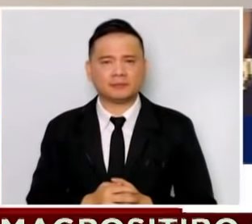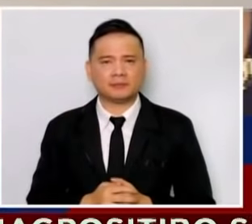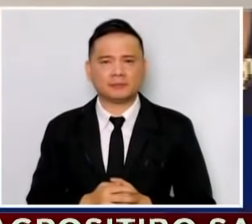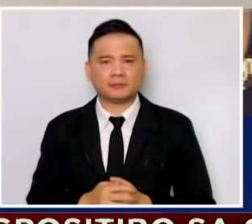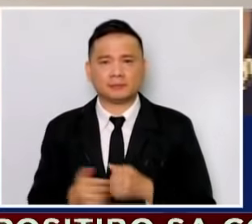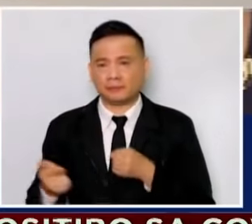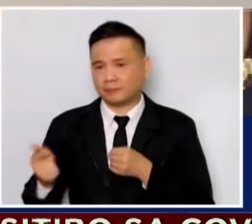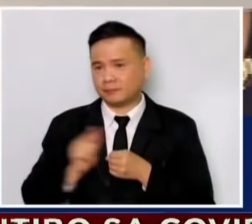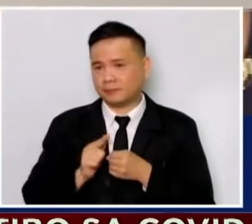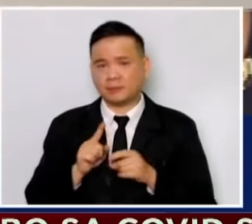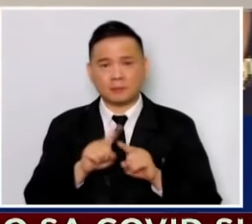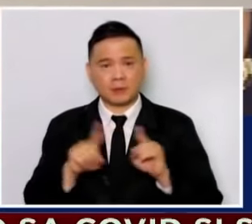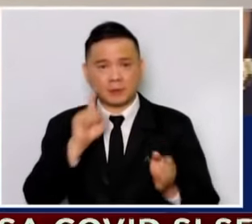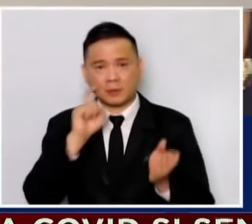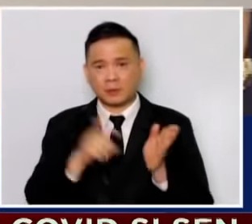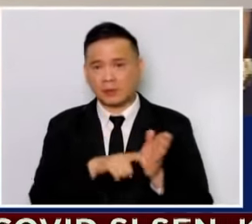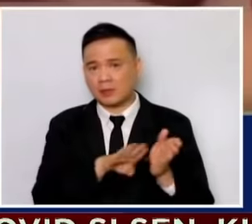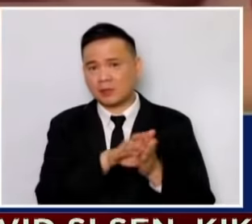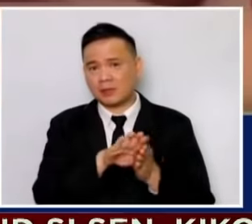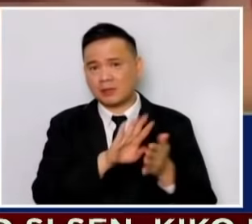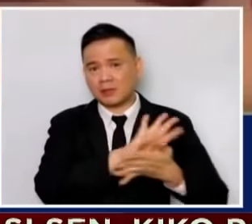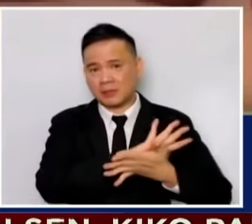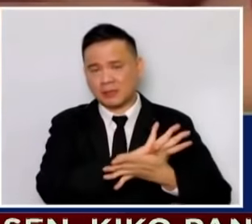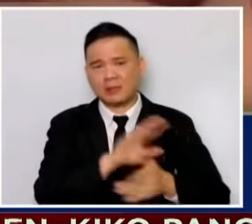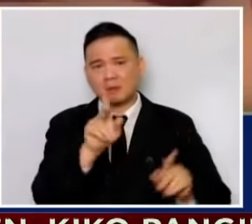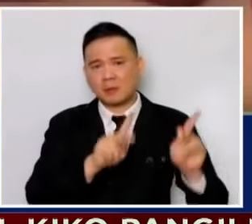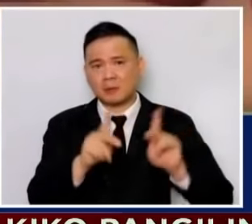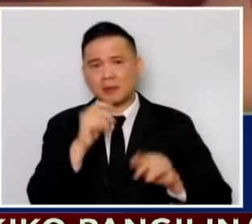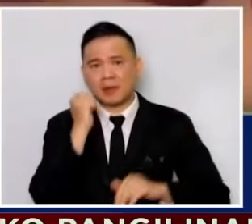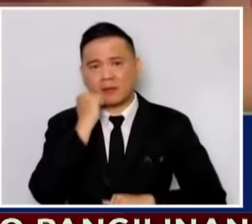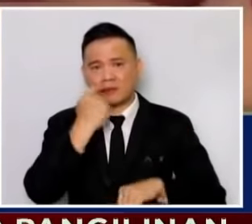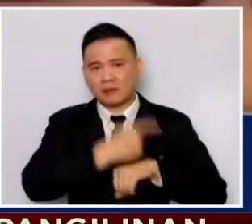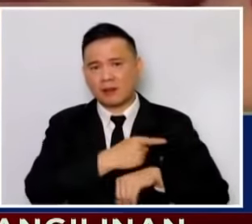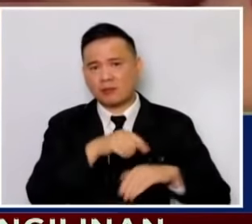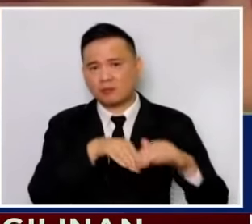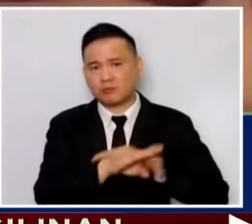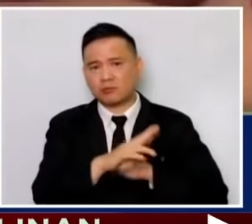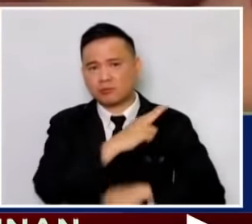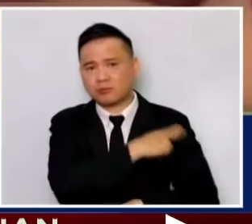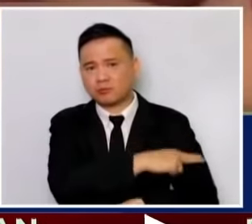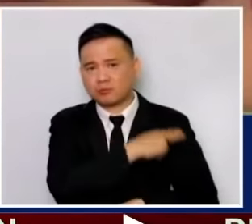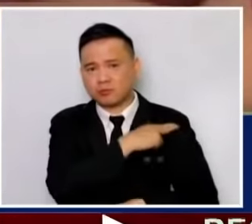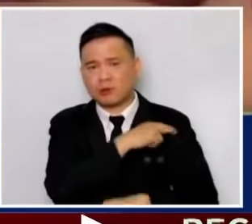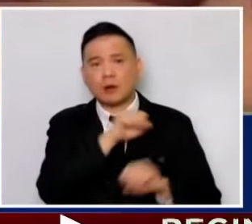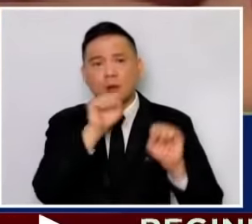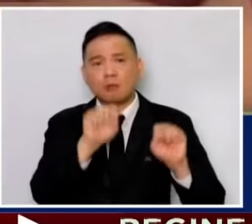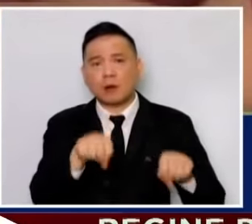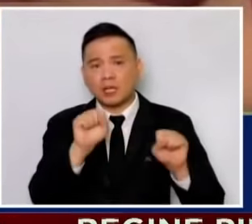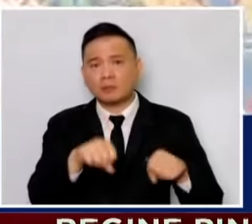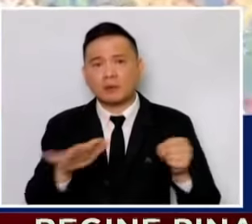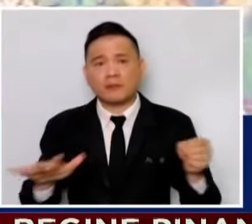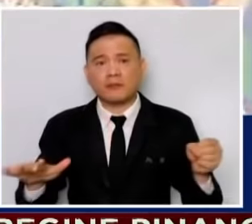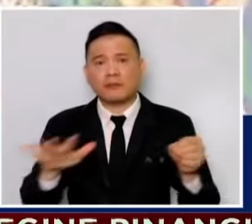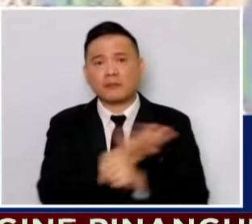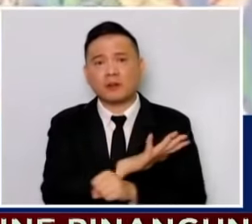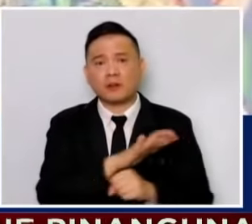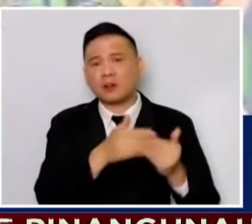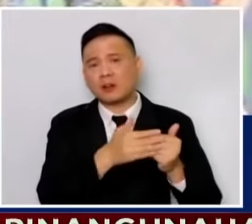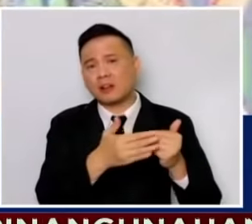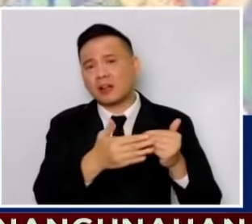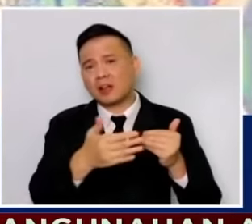mga nahahawaan at pinapapasok sa ospital araw-araw, posibleng umakyat na rin ang hospitalization rate sa mga susunod na